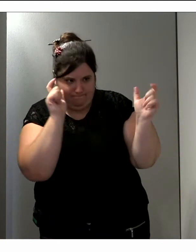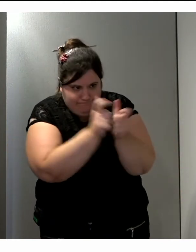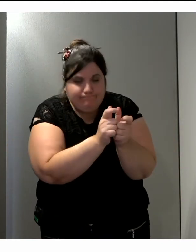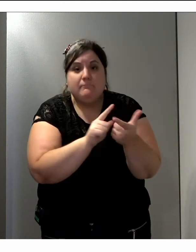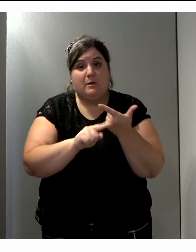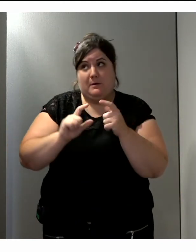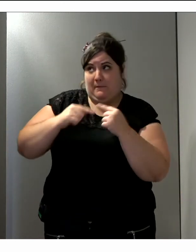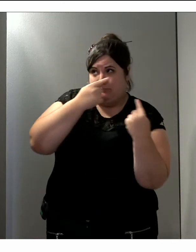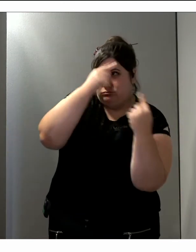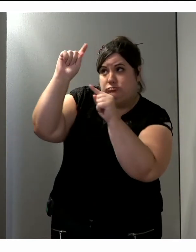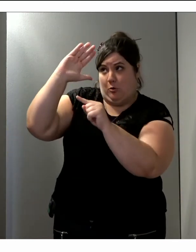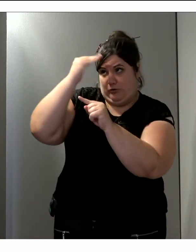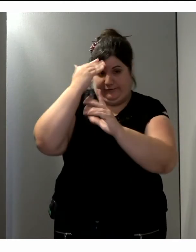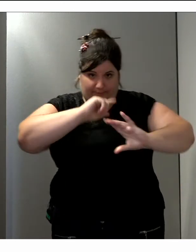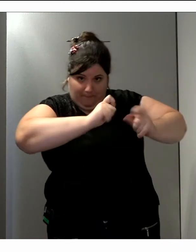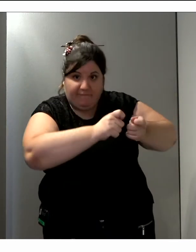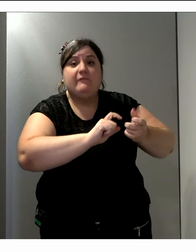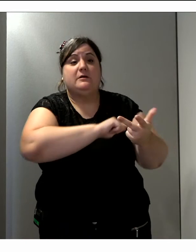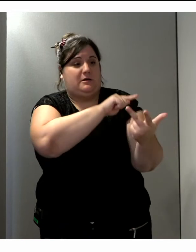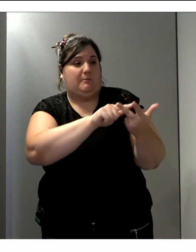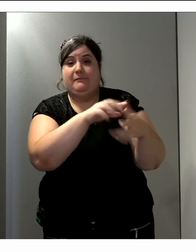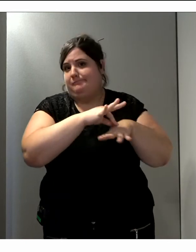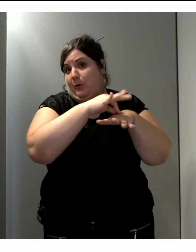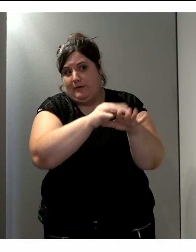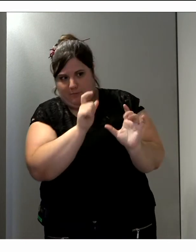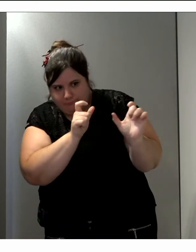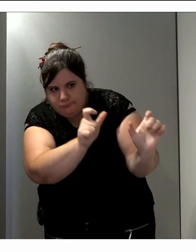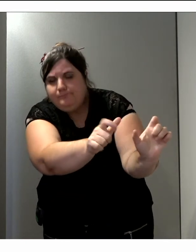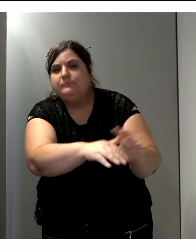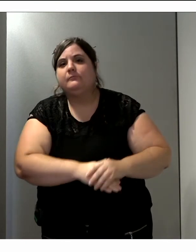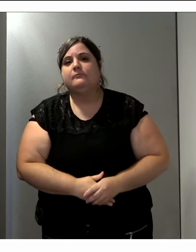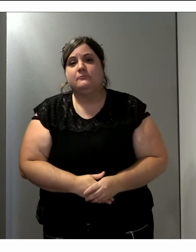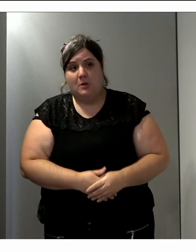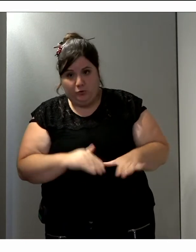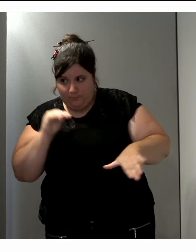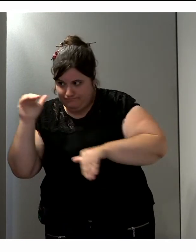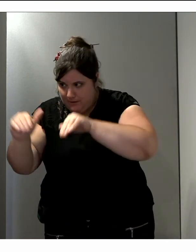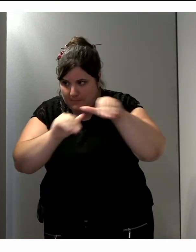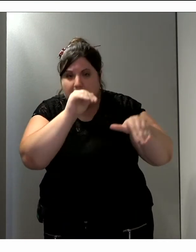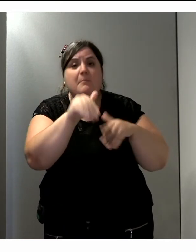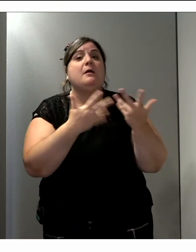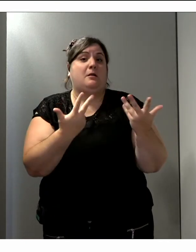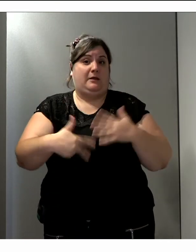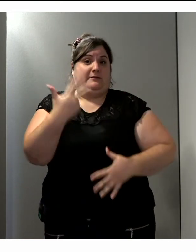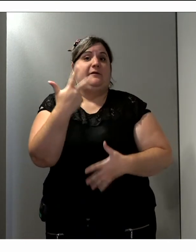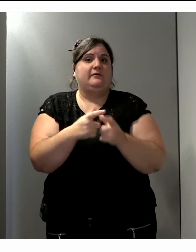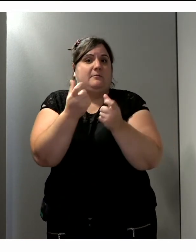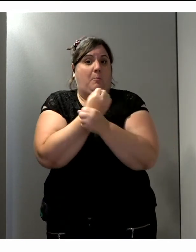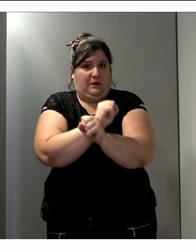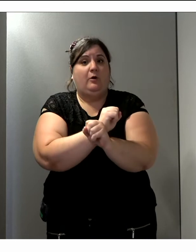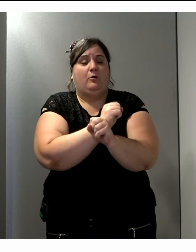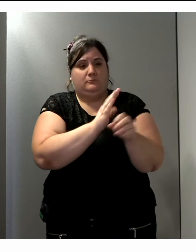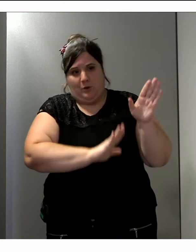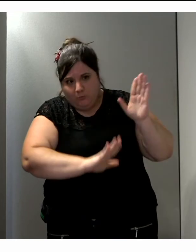pour suivre les personnes. Donc cet appel à candidature a donc été lancé. On a 13 établissements qui ont répondu. Finalement, aujourd'hui, on a